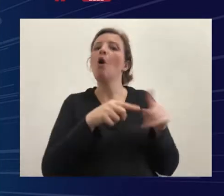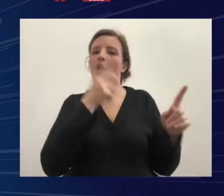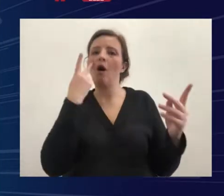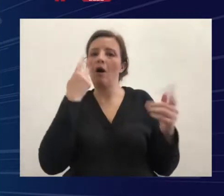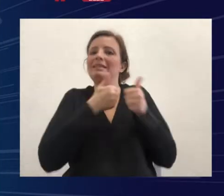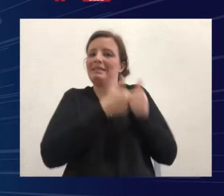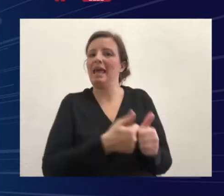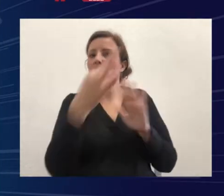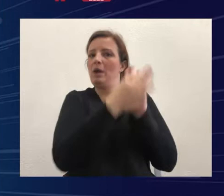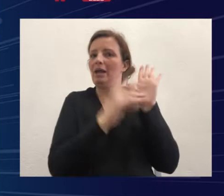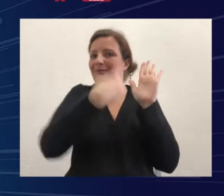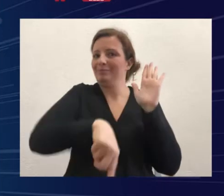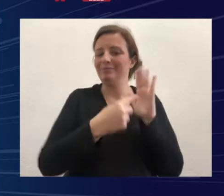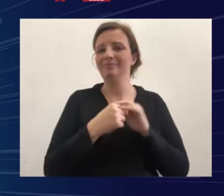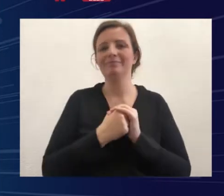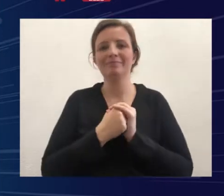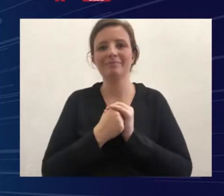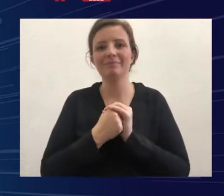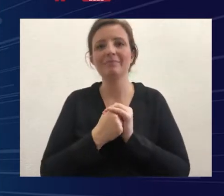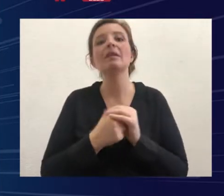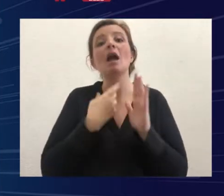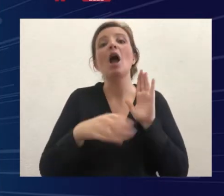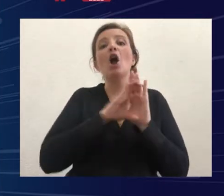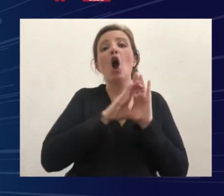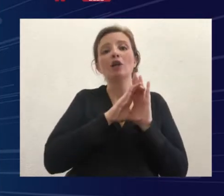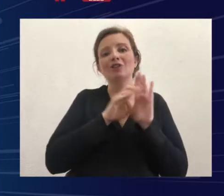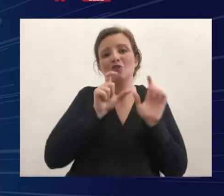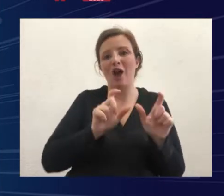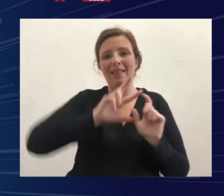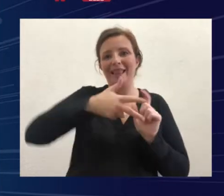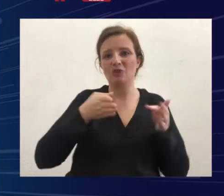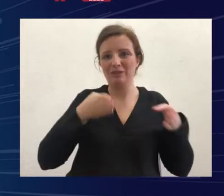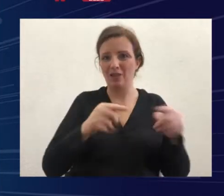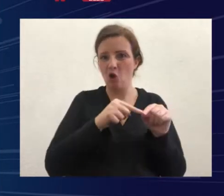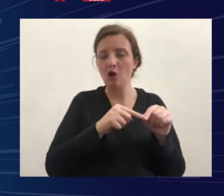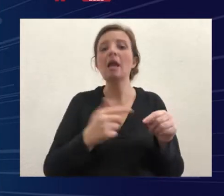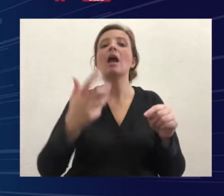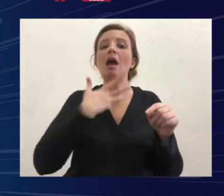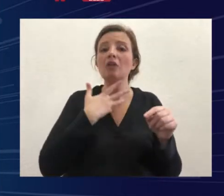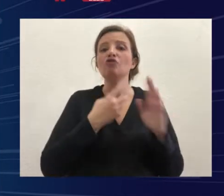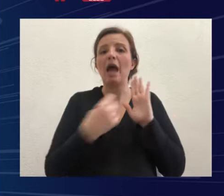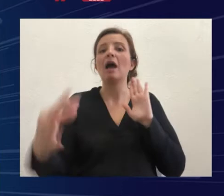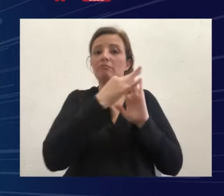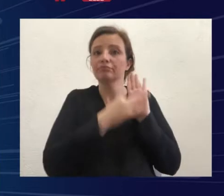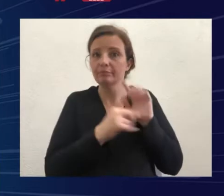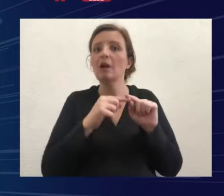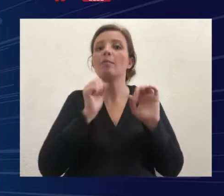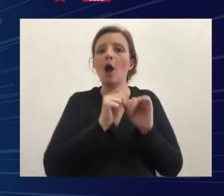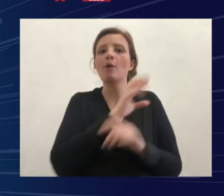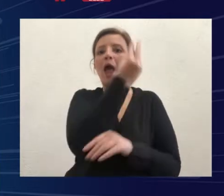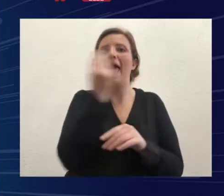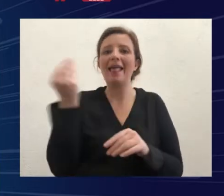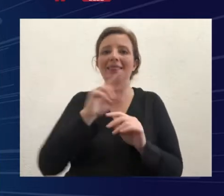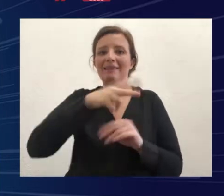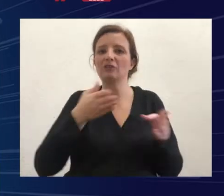iniziare la sua attività in questo contesto. Nel codice del terzo settore troveremo il riferimento